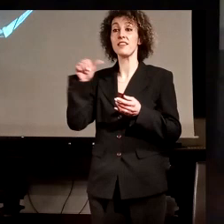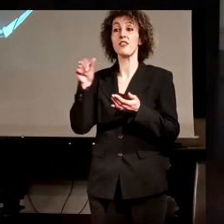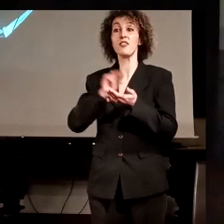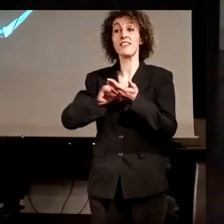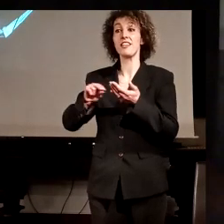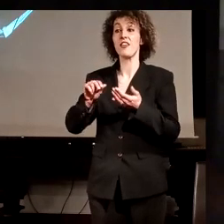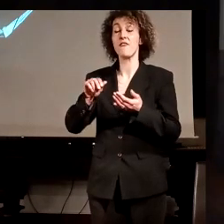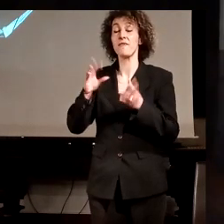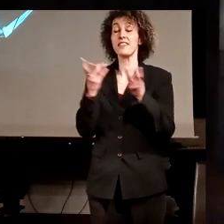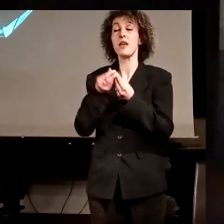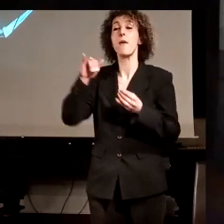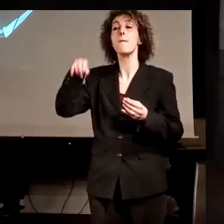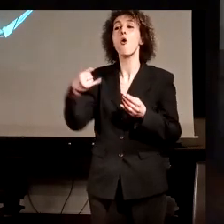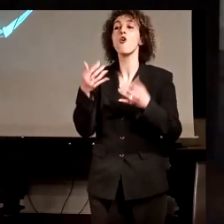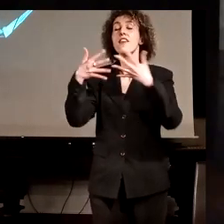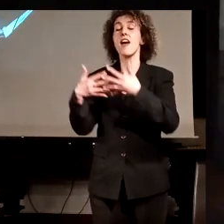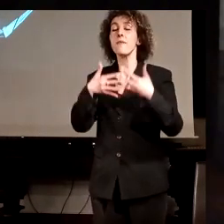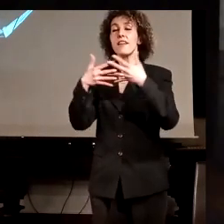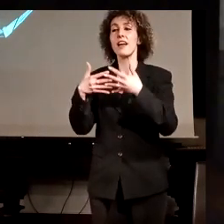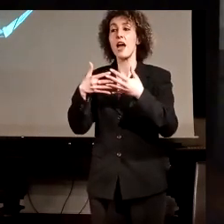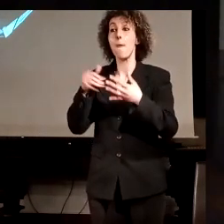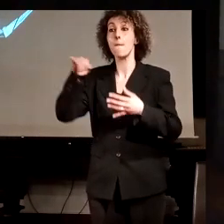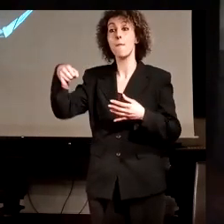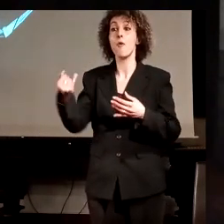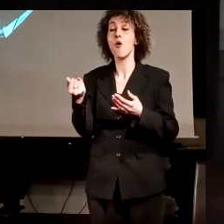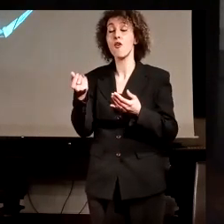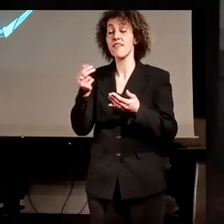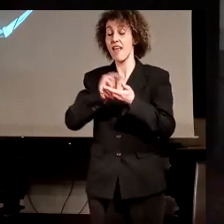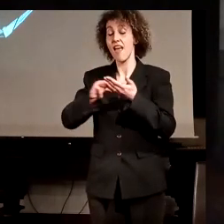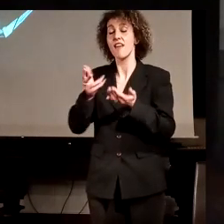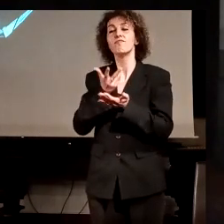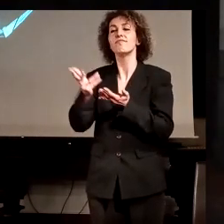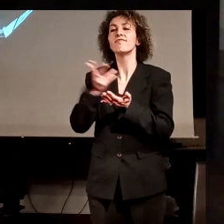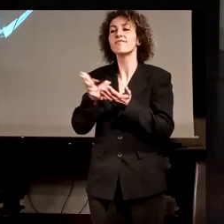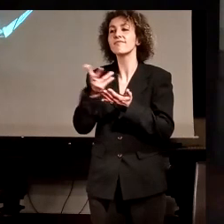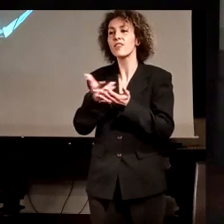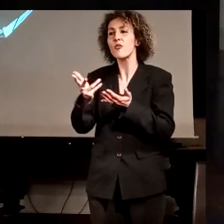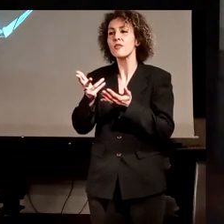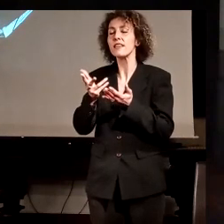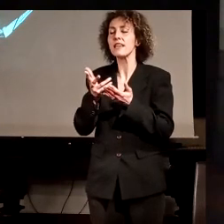americana e la moglie ha scritto un racconto dentro una sua serie di racconti